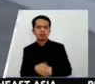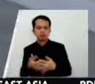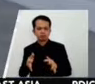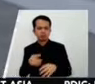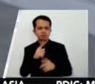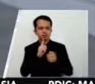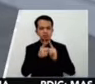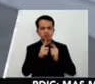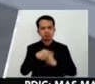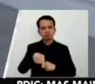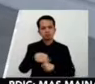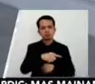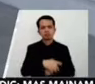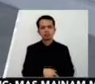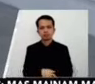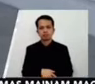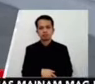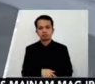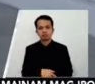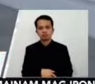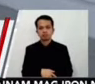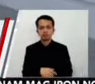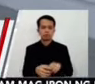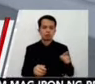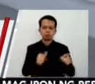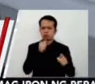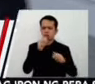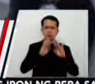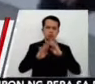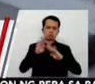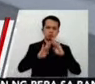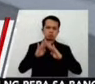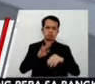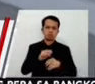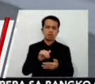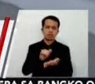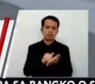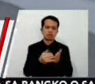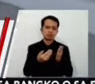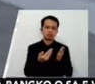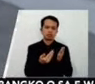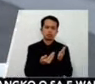Approved naman. No problem. Yun talaga kapatakaran ito. So dapat sundin.